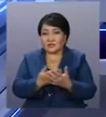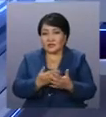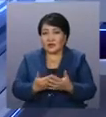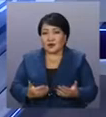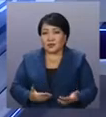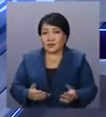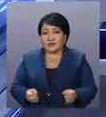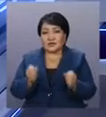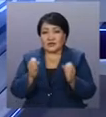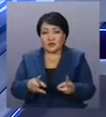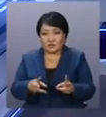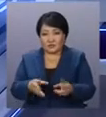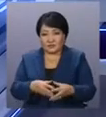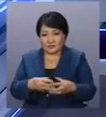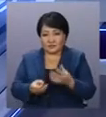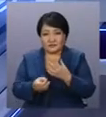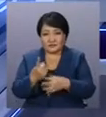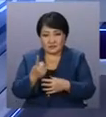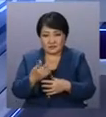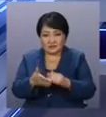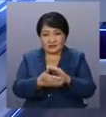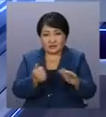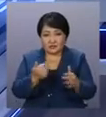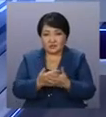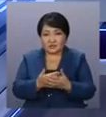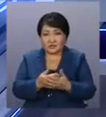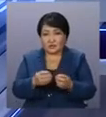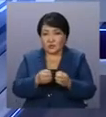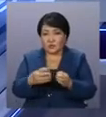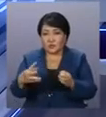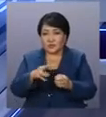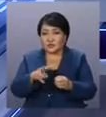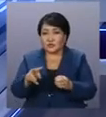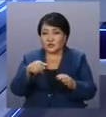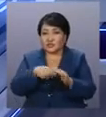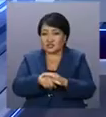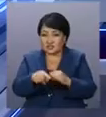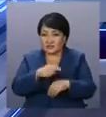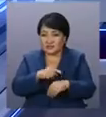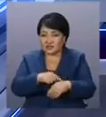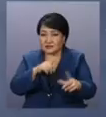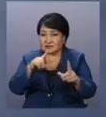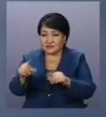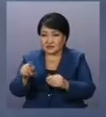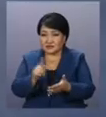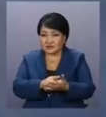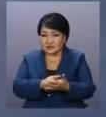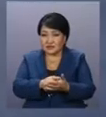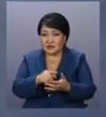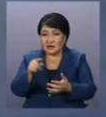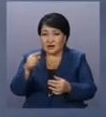қауіп төнген кездегі шақыртулар. Олар біз жететініміз 15 минуттың ішінде біз жетуіміз керек. Оларға жататындар